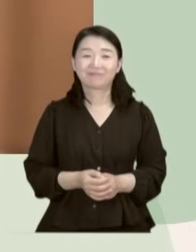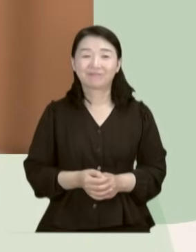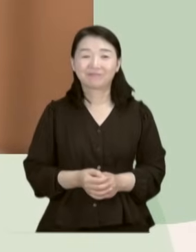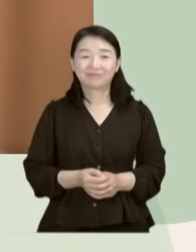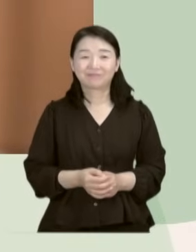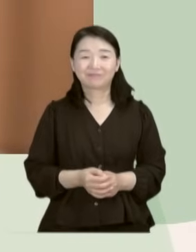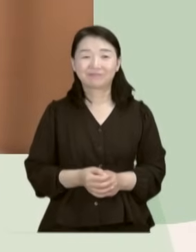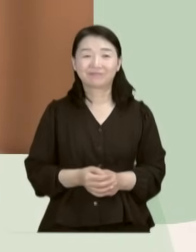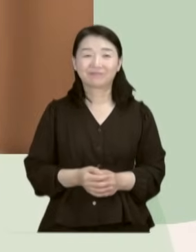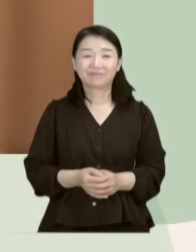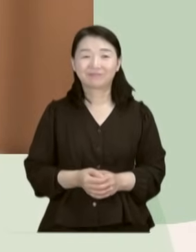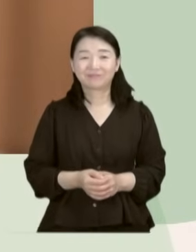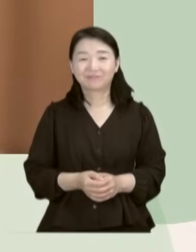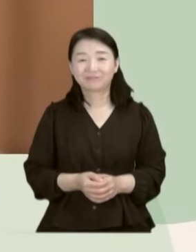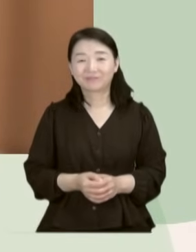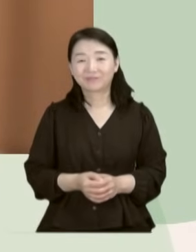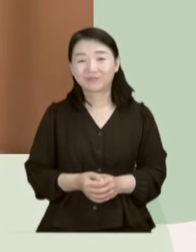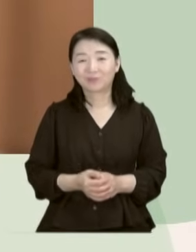놀라셨죠 오빠